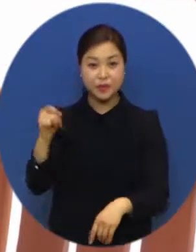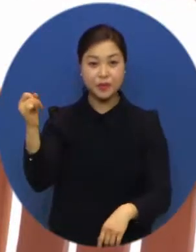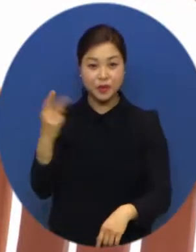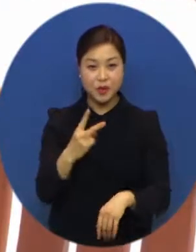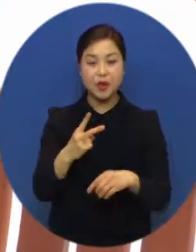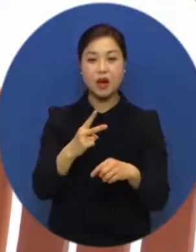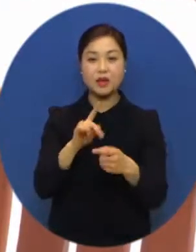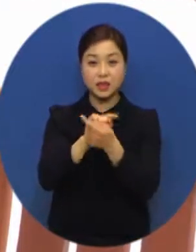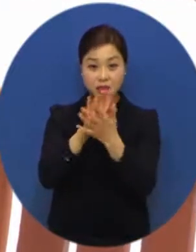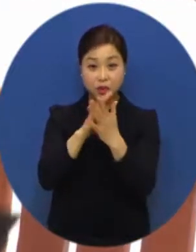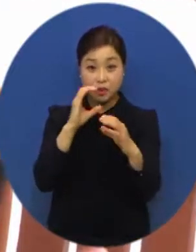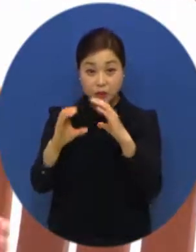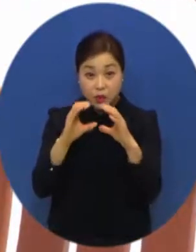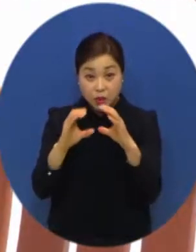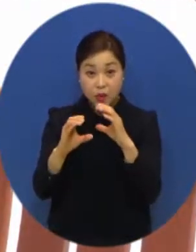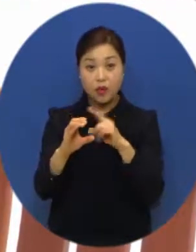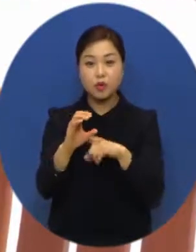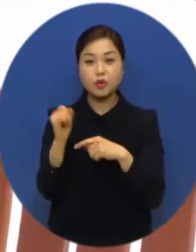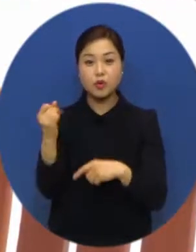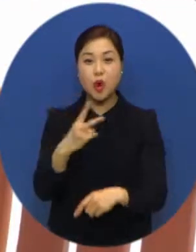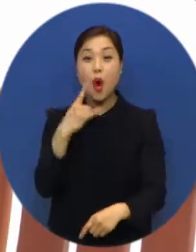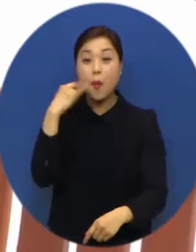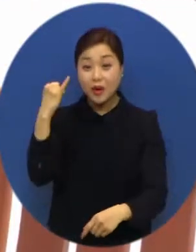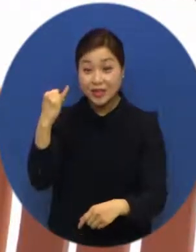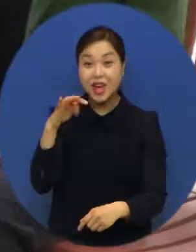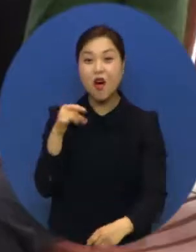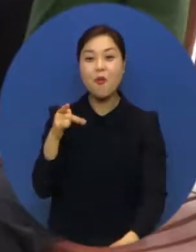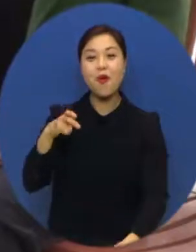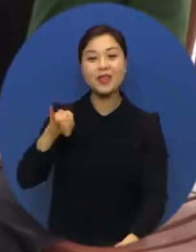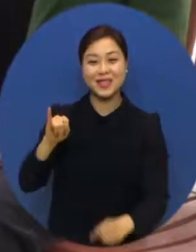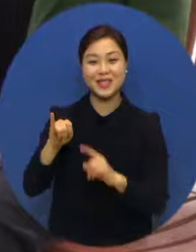네. 이렇게 정리를 해봤습니다. 어떻게 정리가 잘 된 것 같은가요?